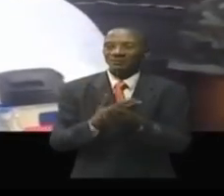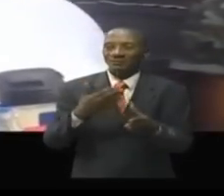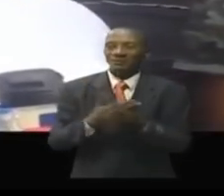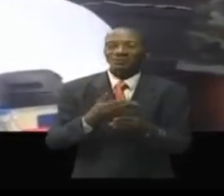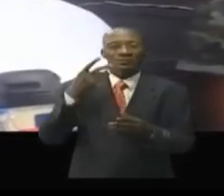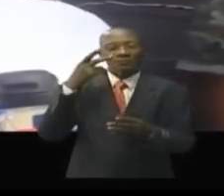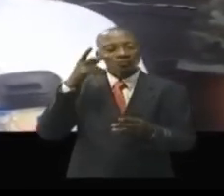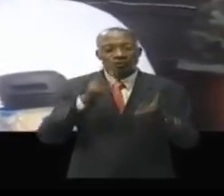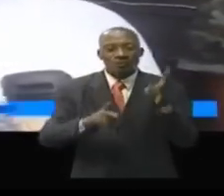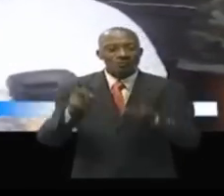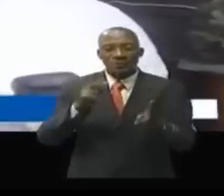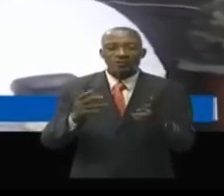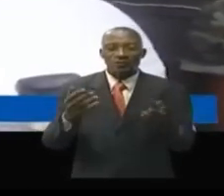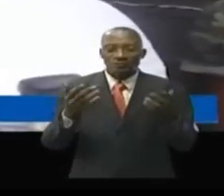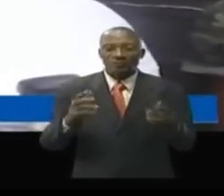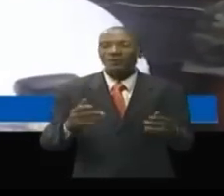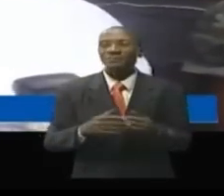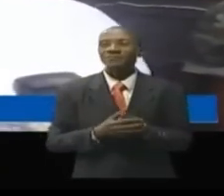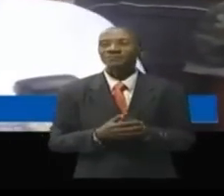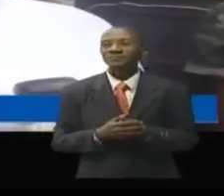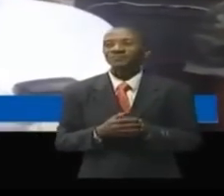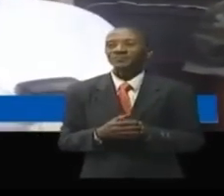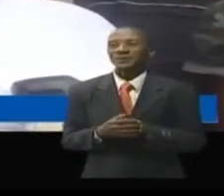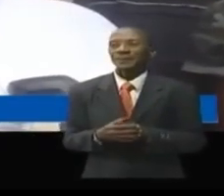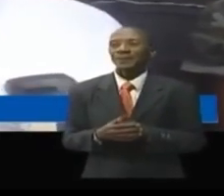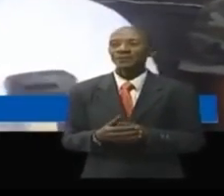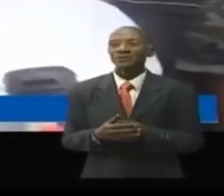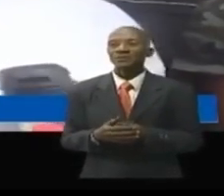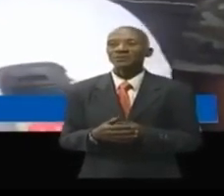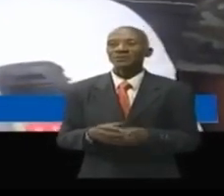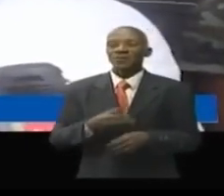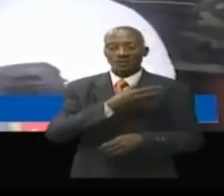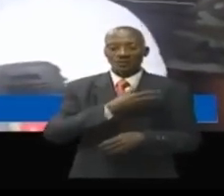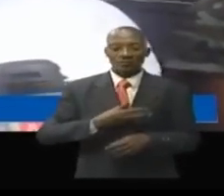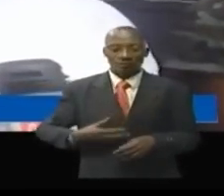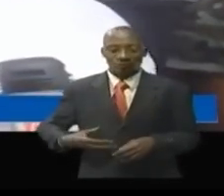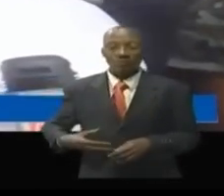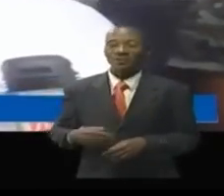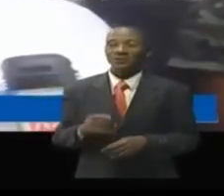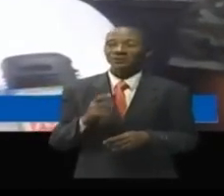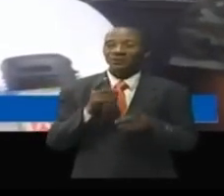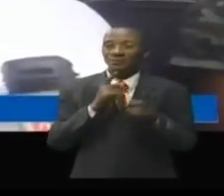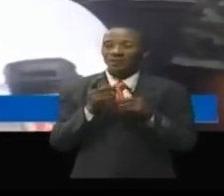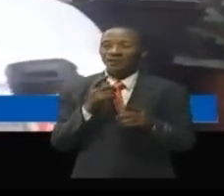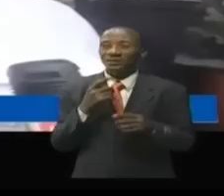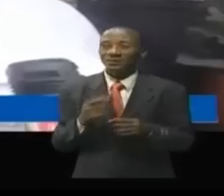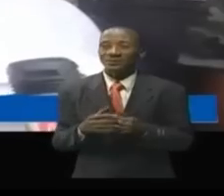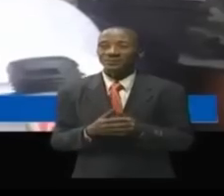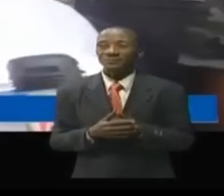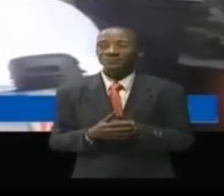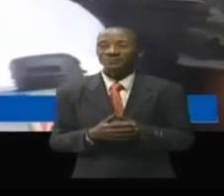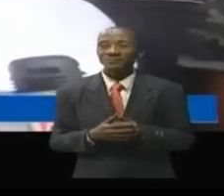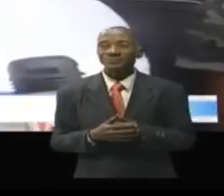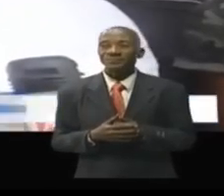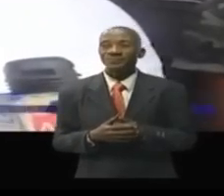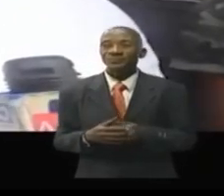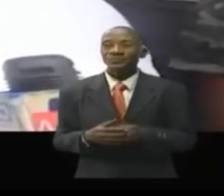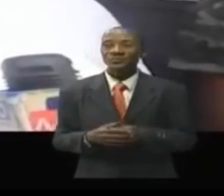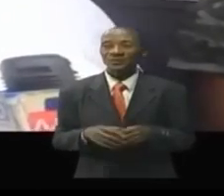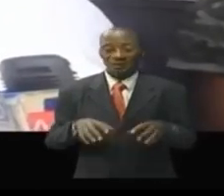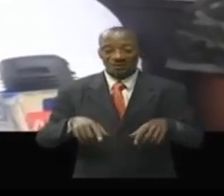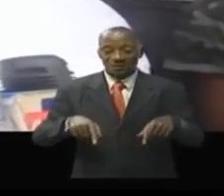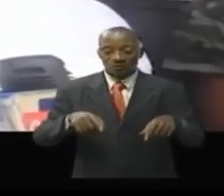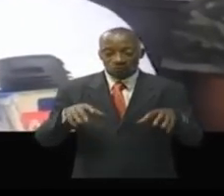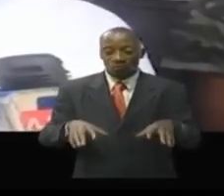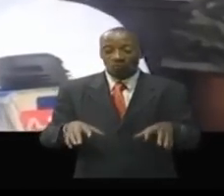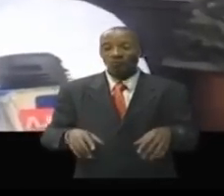d'assainissement. Le 10-003 est clair à ce qu'on sait l'assainissement. Le samedi, les gens ne peuvent qu'ouvrir leur activité, les opérateurs